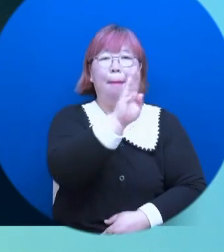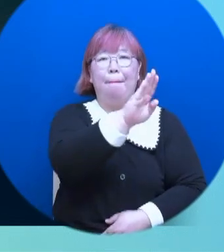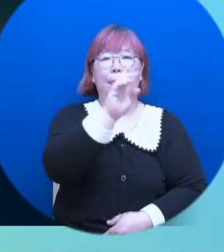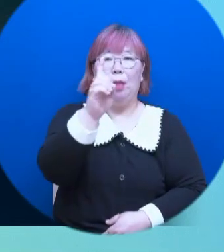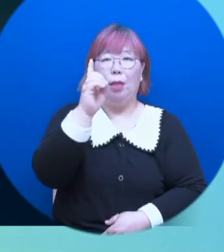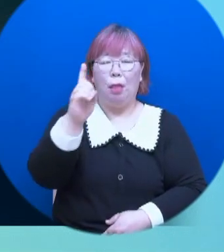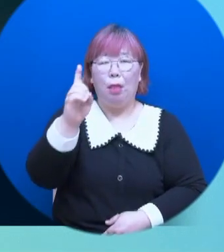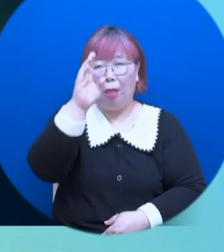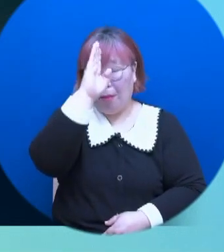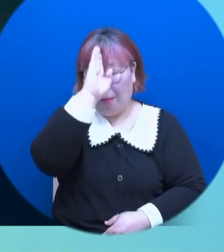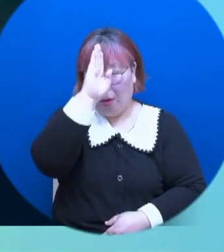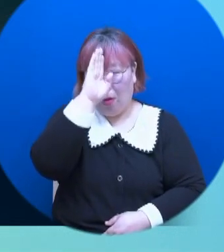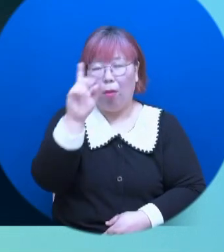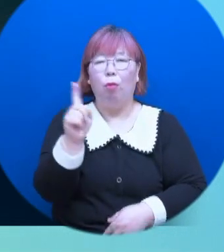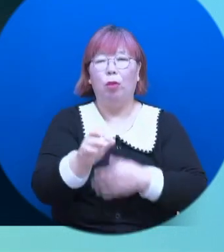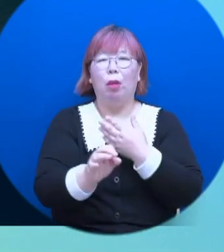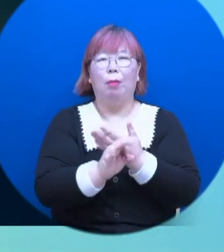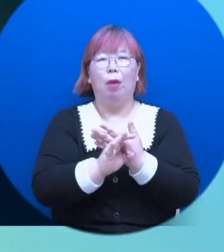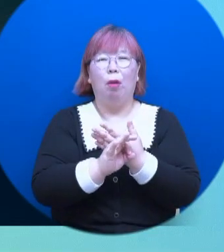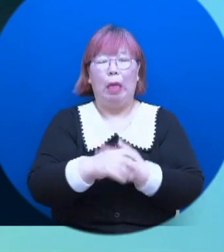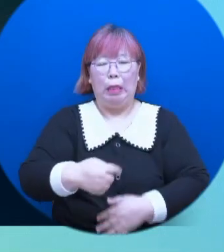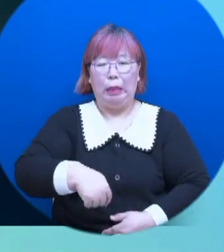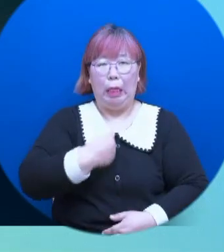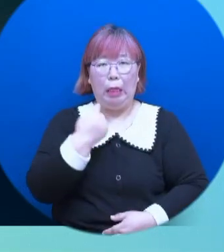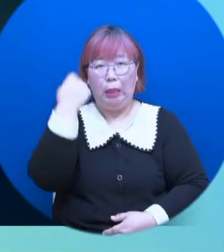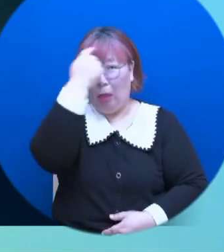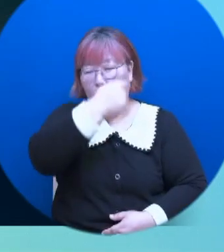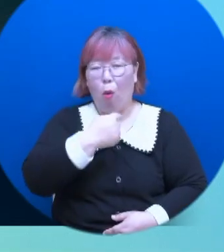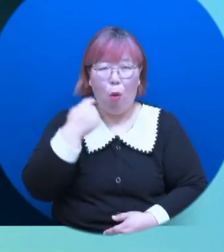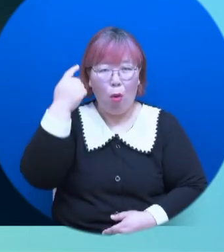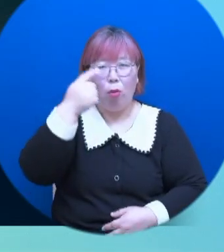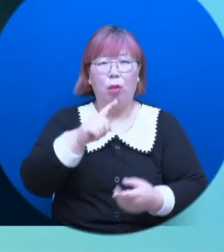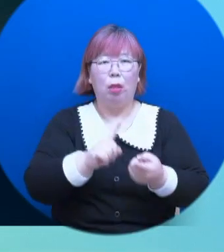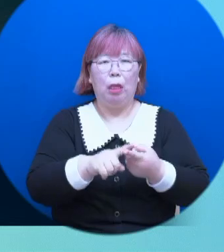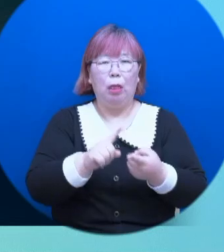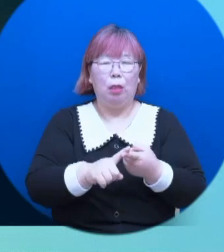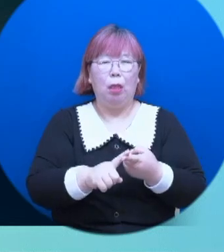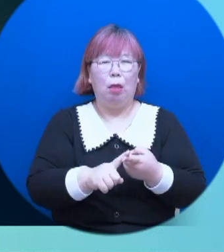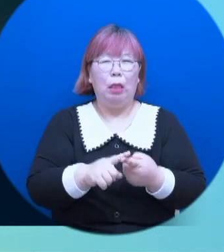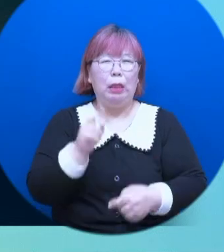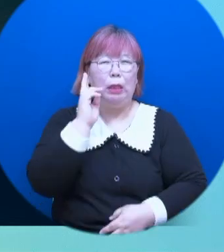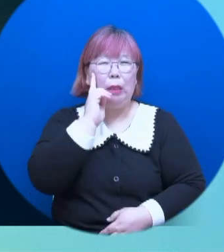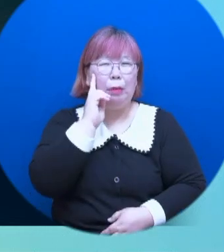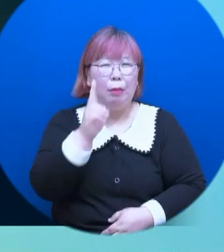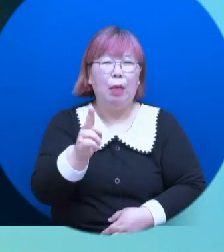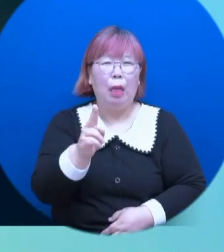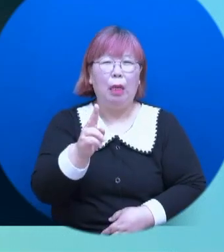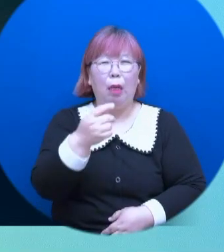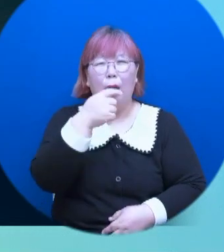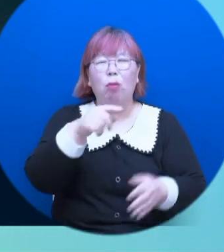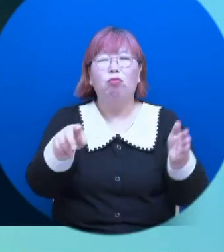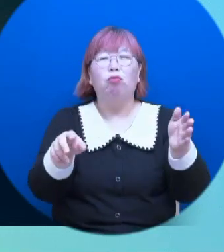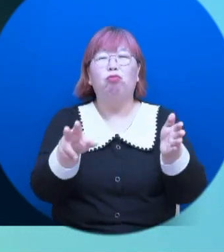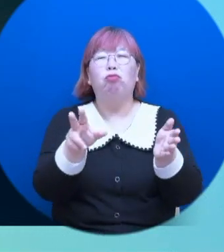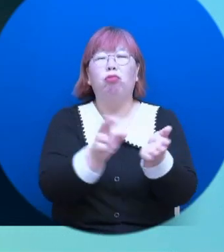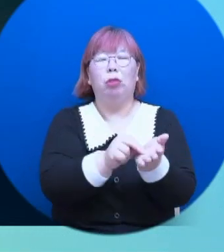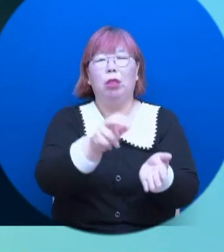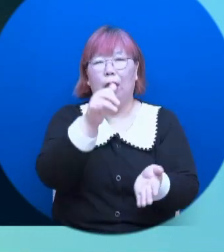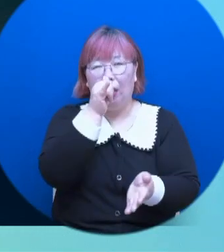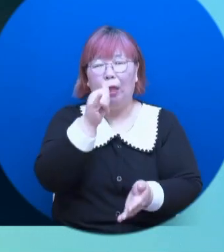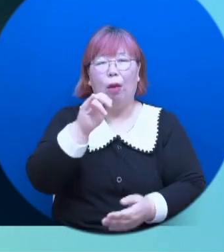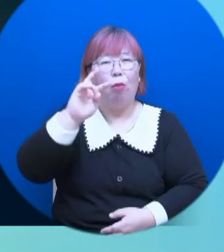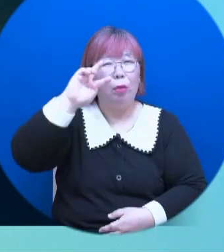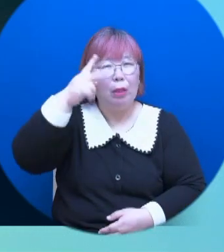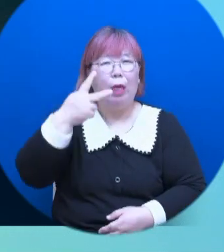증후군은 자신의 외모에 대해서 심각한 결함이 있다고 착각하는